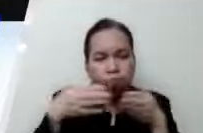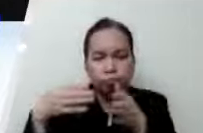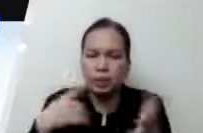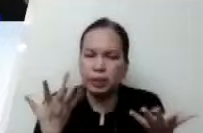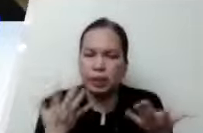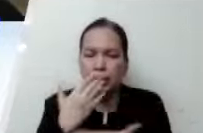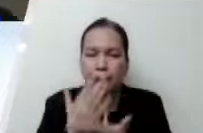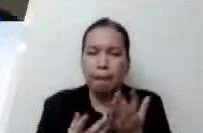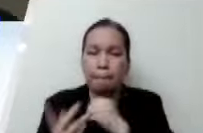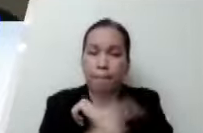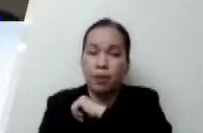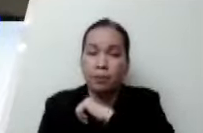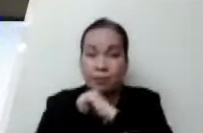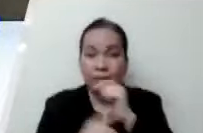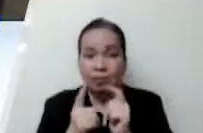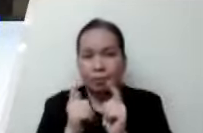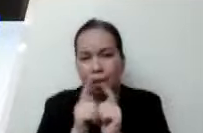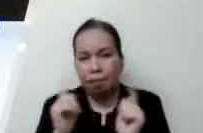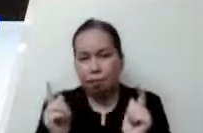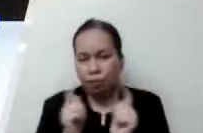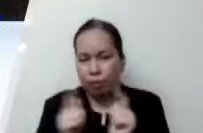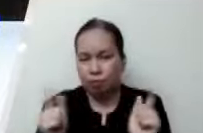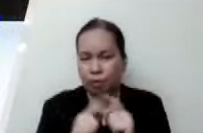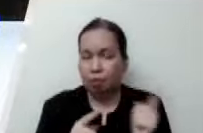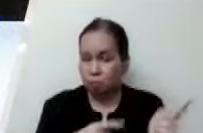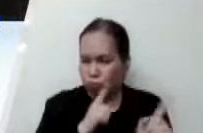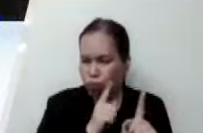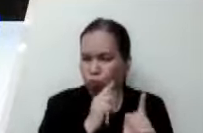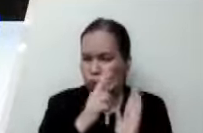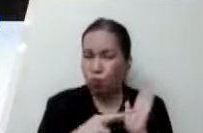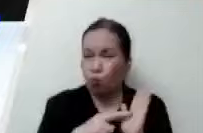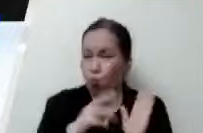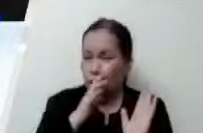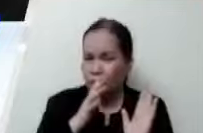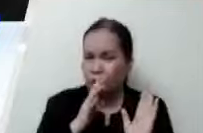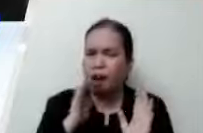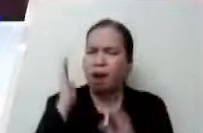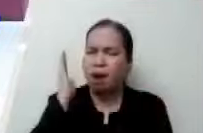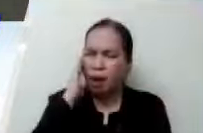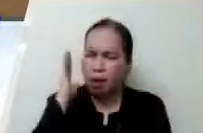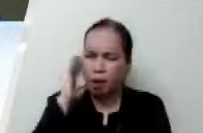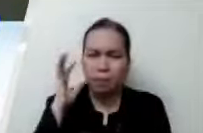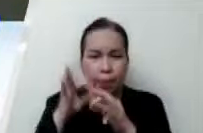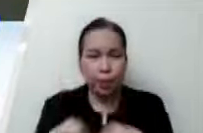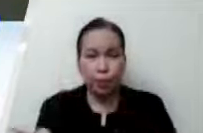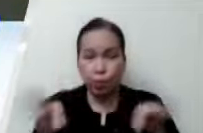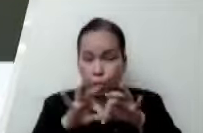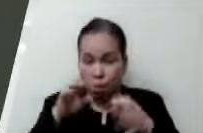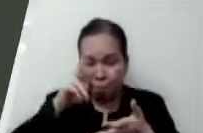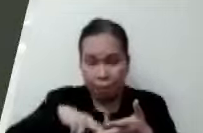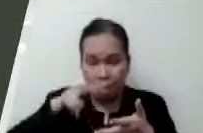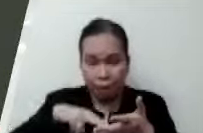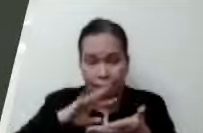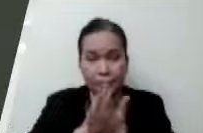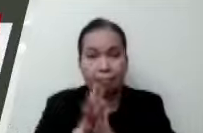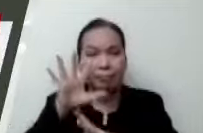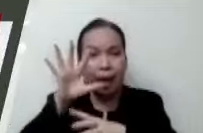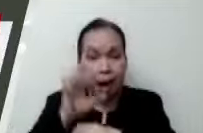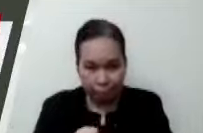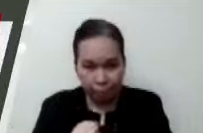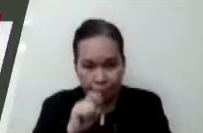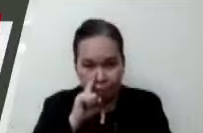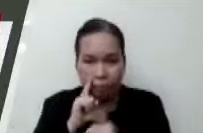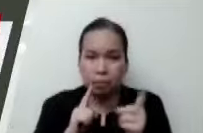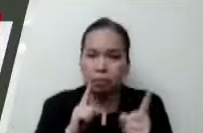a mom, batid daw ni Yanyan ang importance ng reading habit, lalo na sa mga bata. Nakakatuwa kasi bago talaga magsimula yung